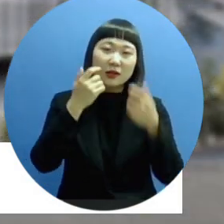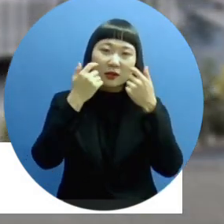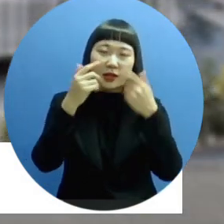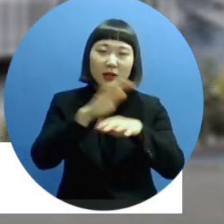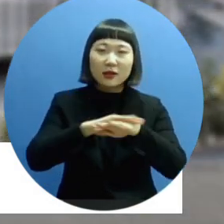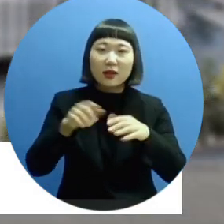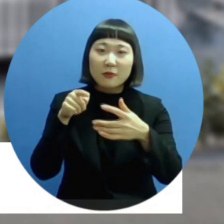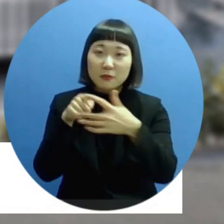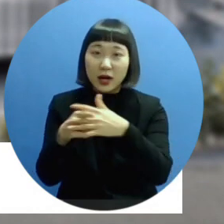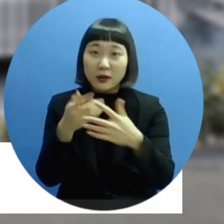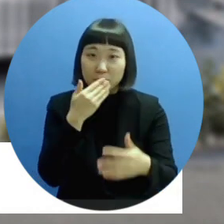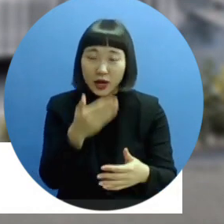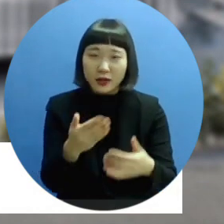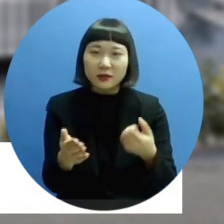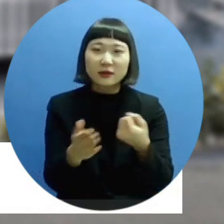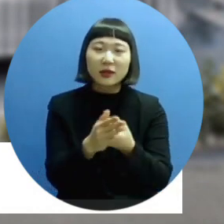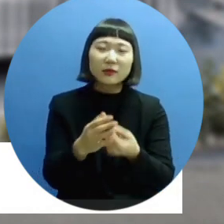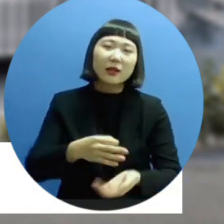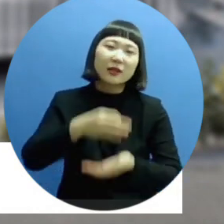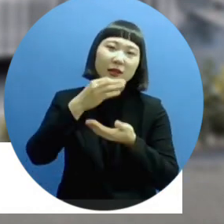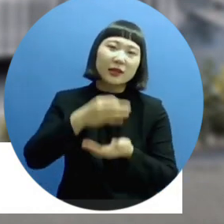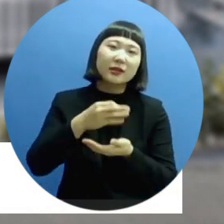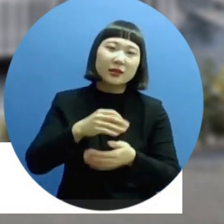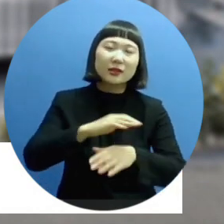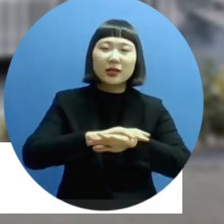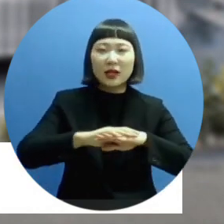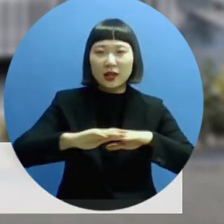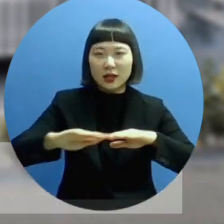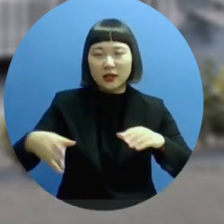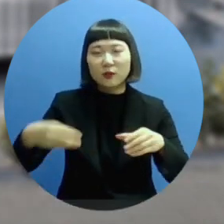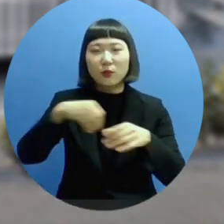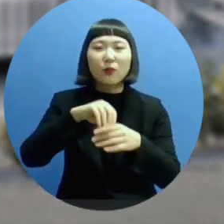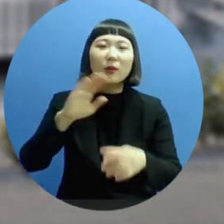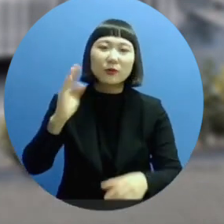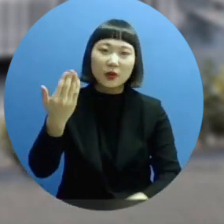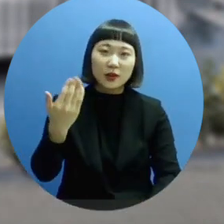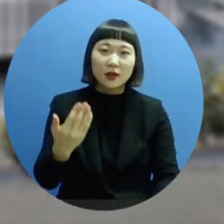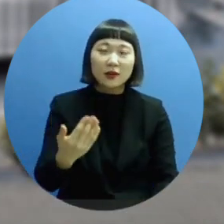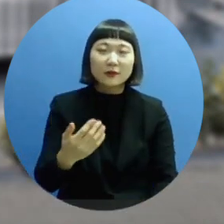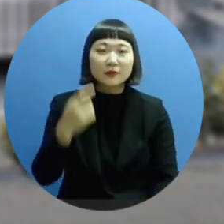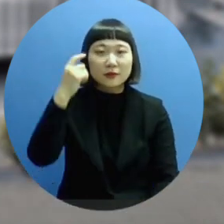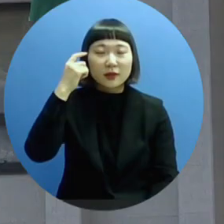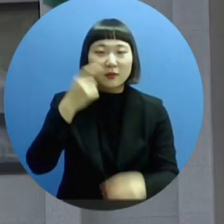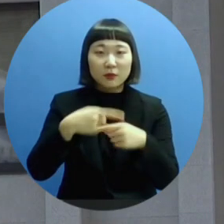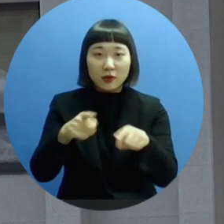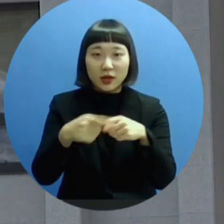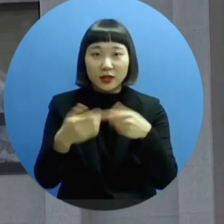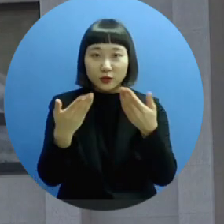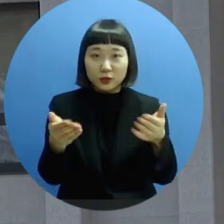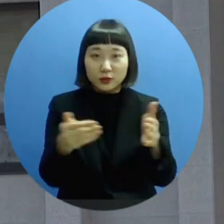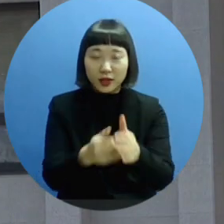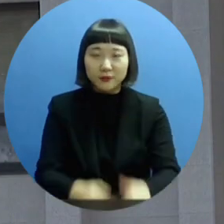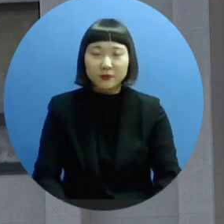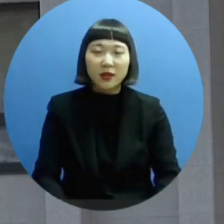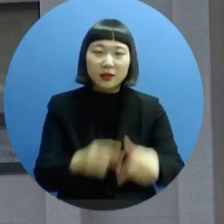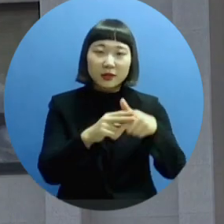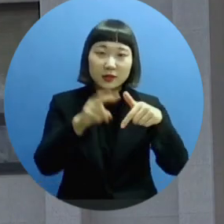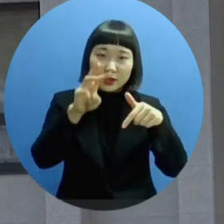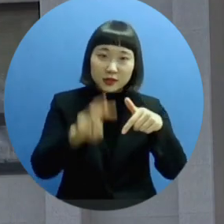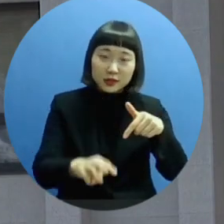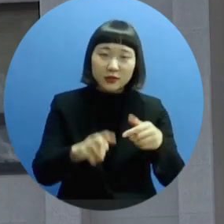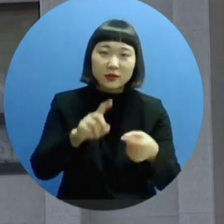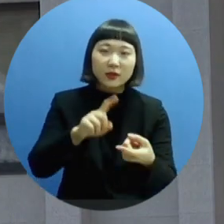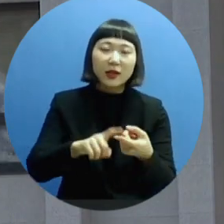계획으로 특유의 가치를 녹여냈다고 평가했습니다. 또 새로움과 동시에 인천다운 가치를